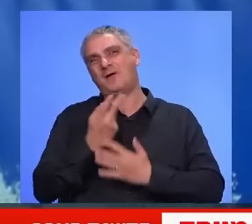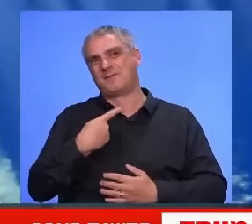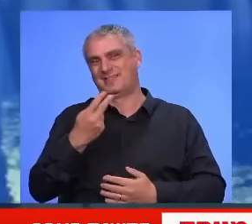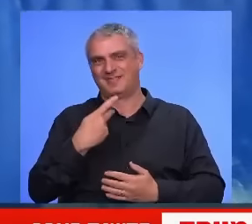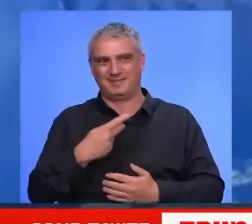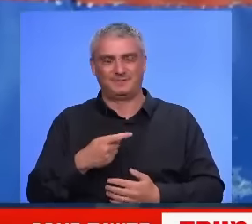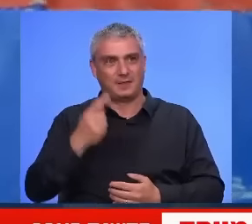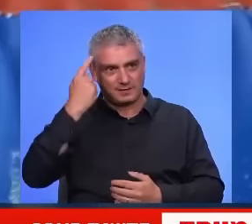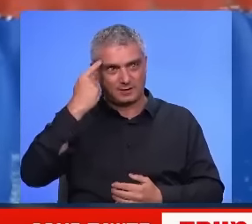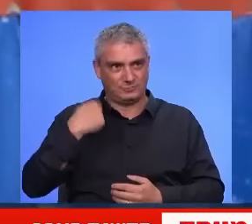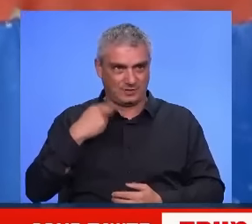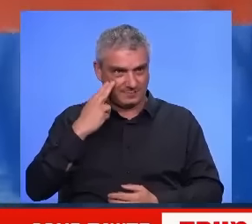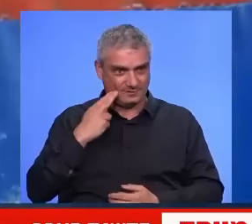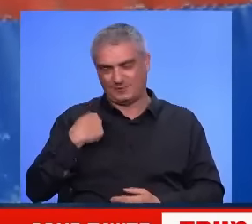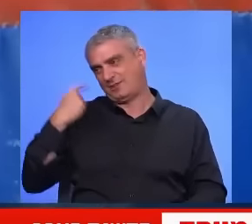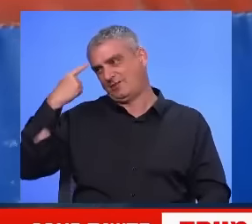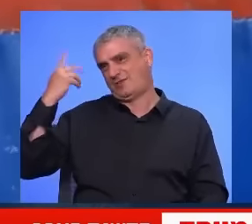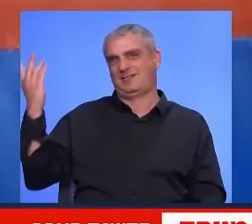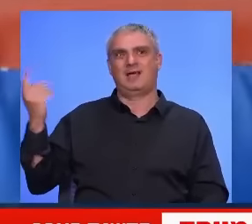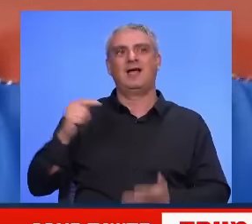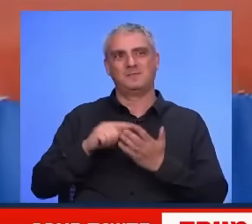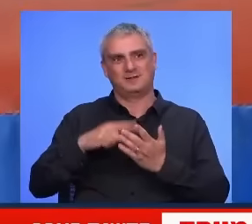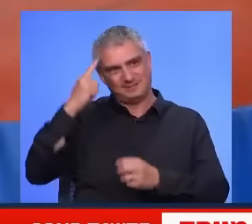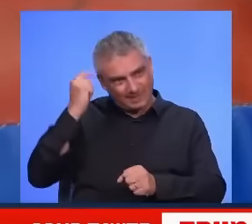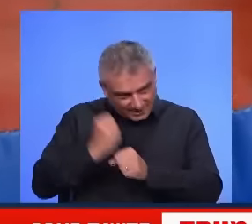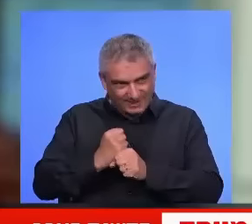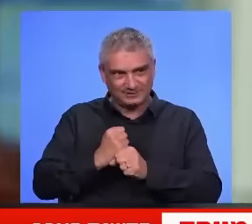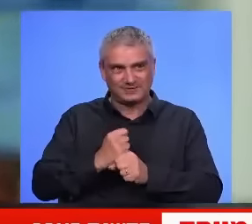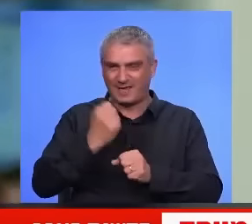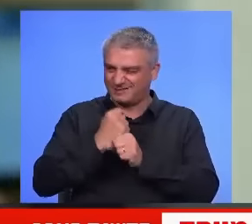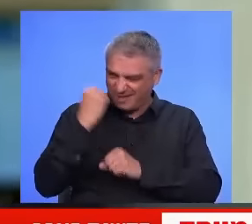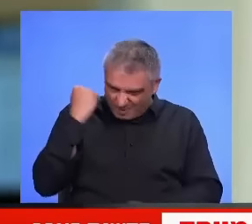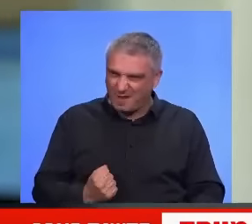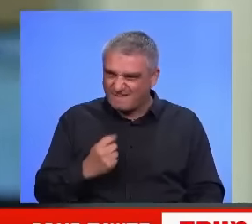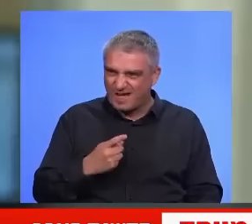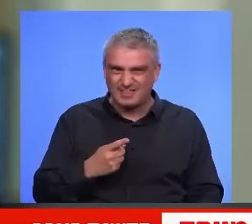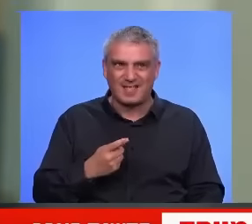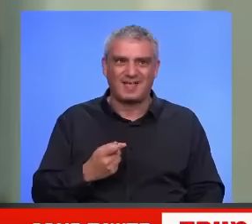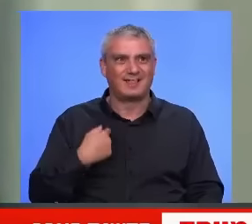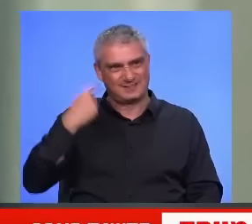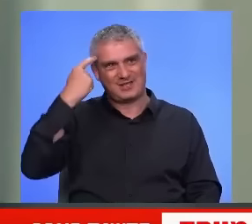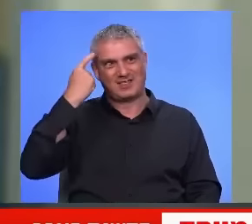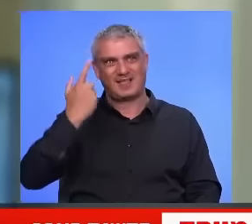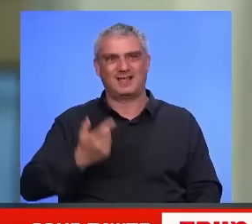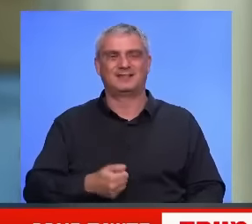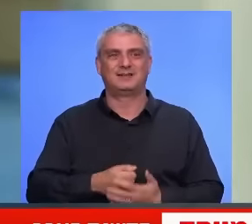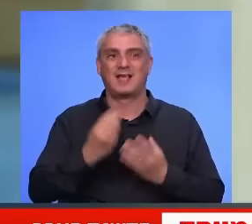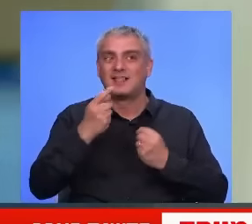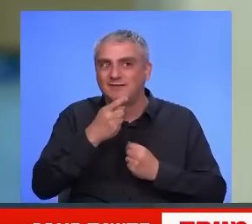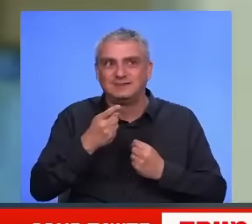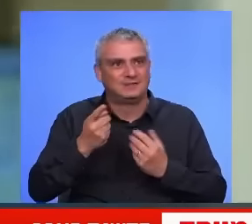יודע שאני ביישנה. אני יודע, בגלל זה התעקשתי. בגלל זה עשית את זה בכוונה, אני יודעת. והדבר הזה